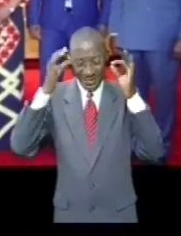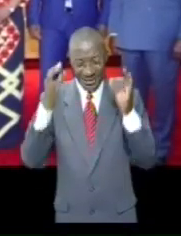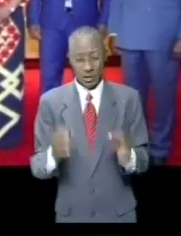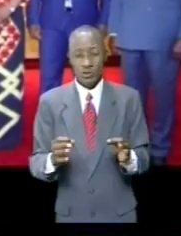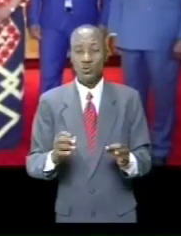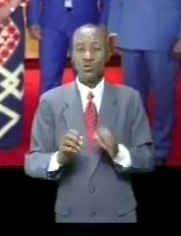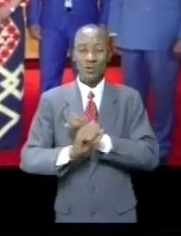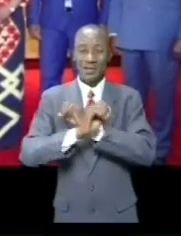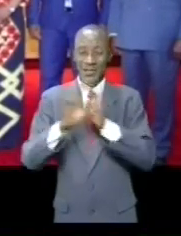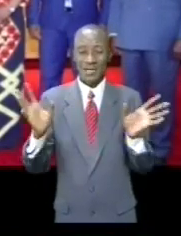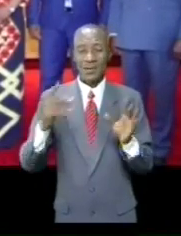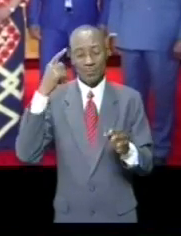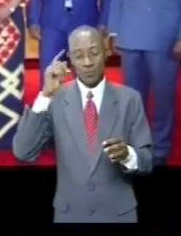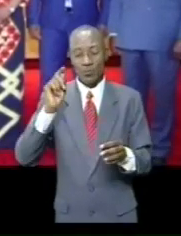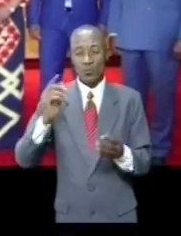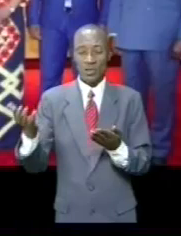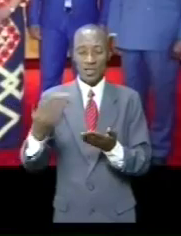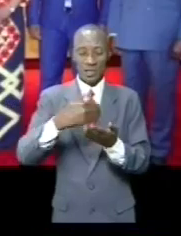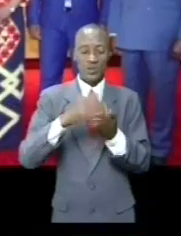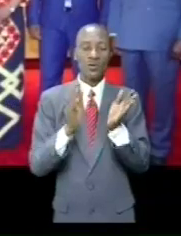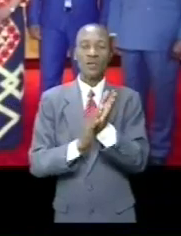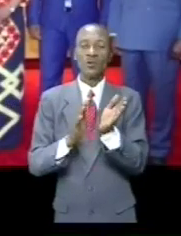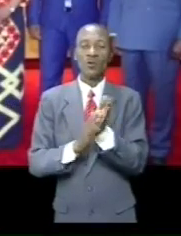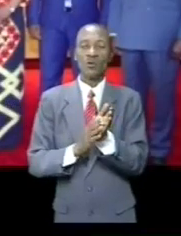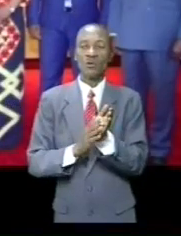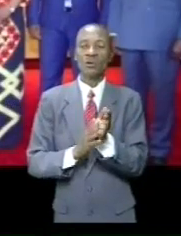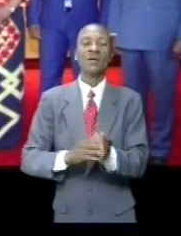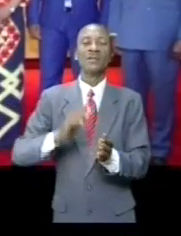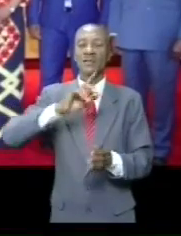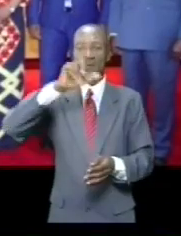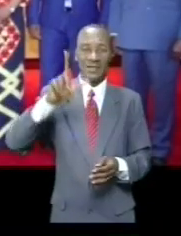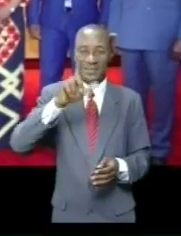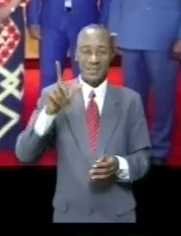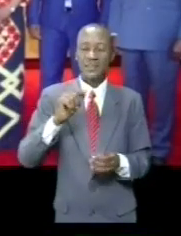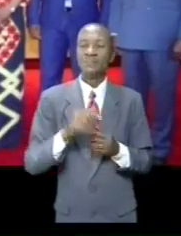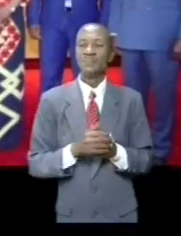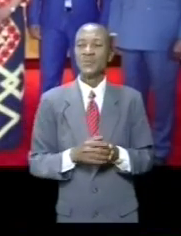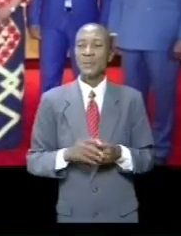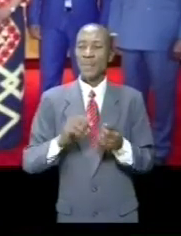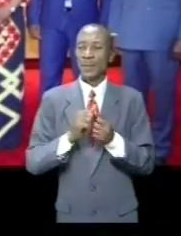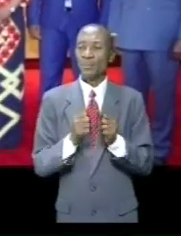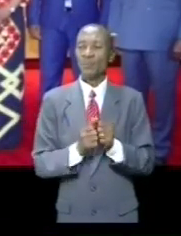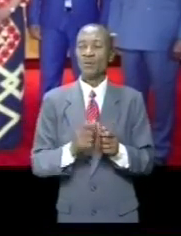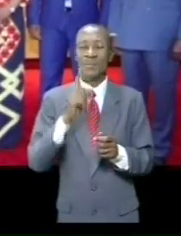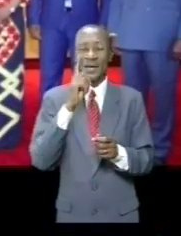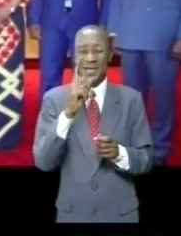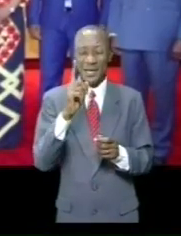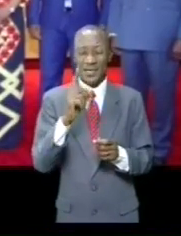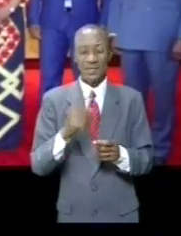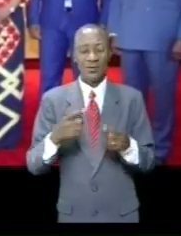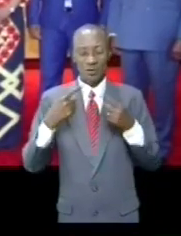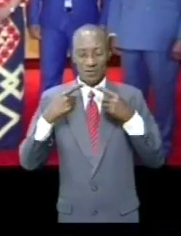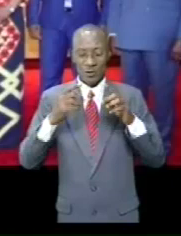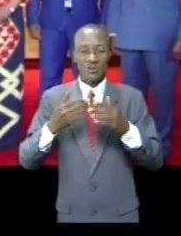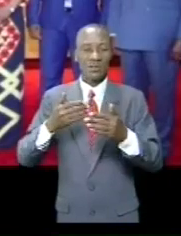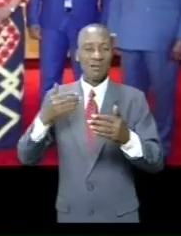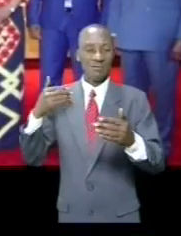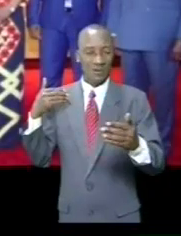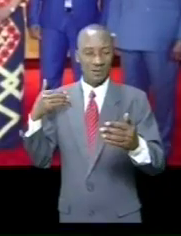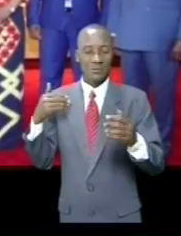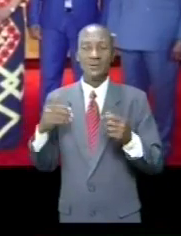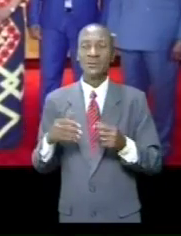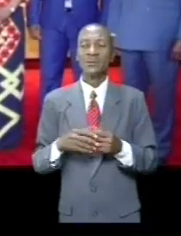cours. Ce qui a lieu de dire, c'est que par rapport à ce qui avait été fondamentalement annoncé, il y aura